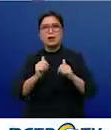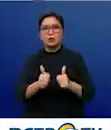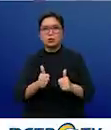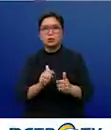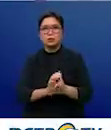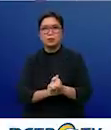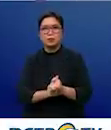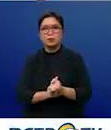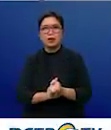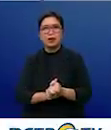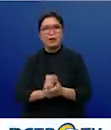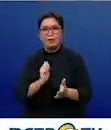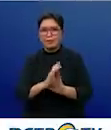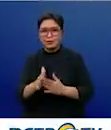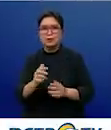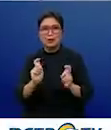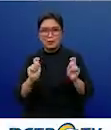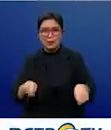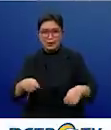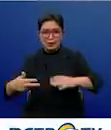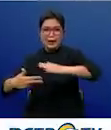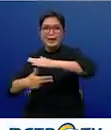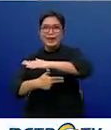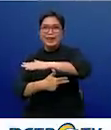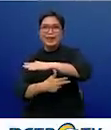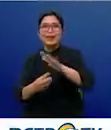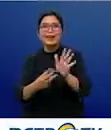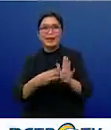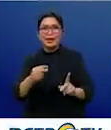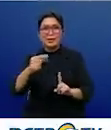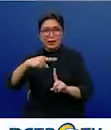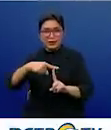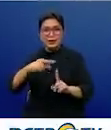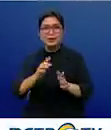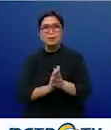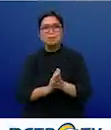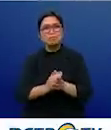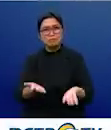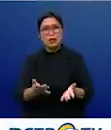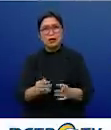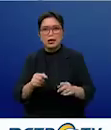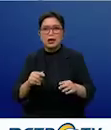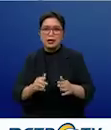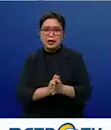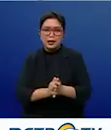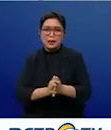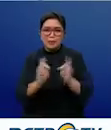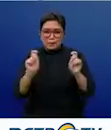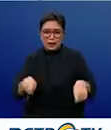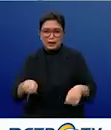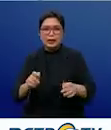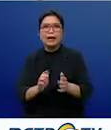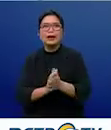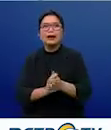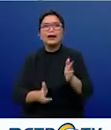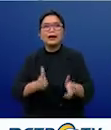Langsung ke MRT lebih cepat ya dan lebih nyaman juga. Jadi kalau di kereta bandara kita AC, ke MRT nggak AC juga gitu.